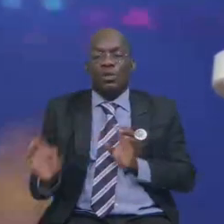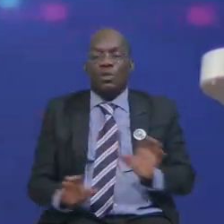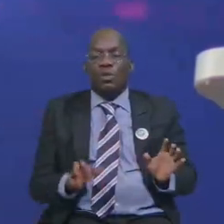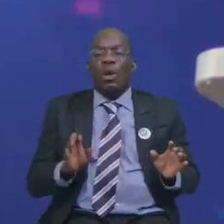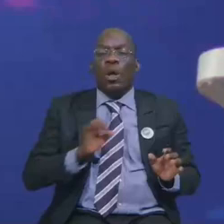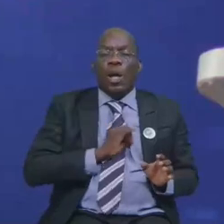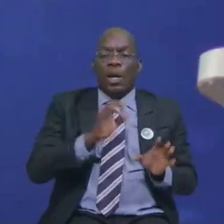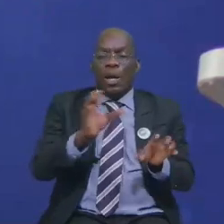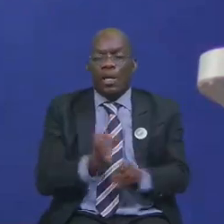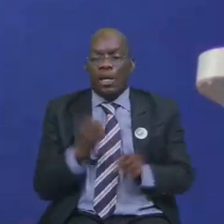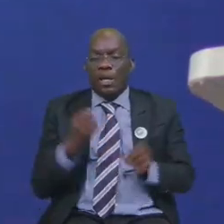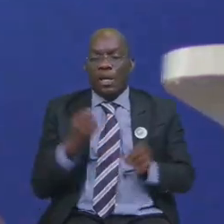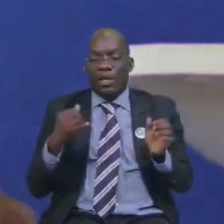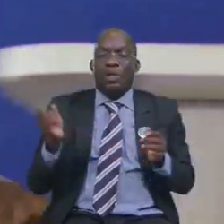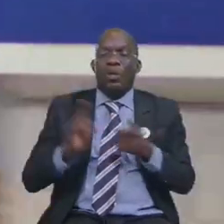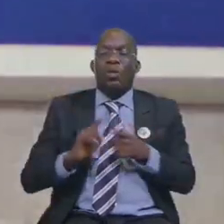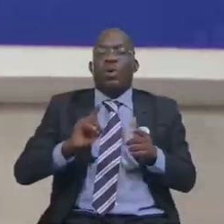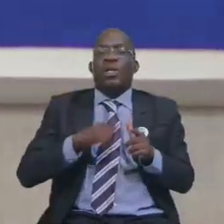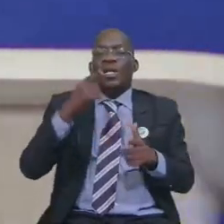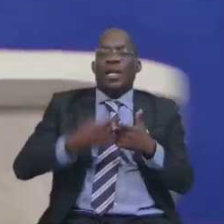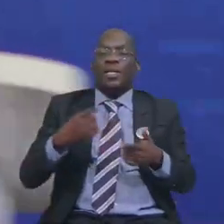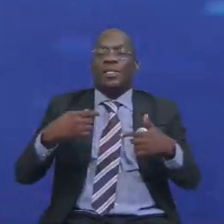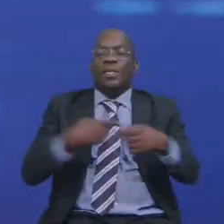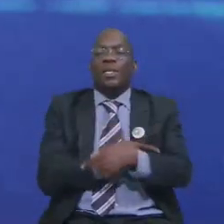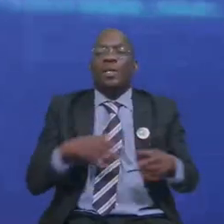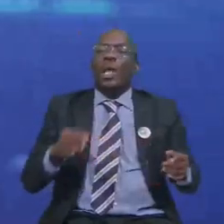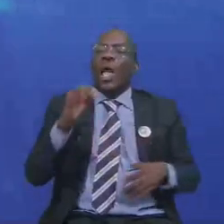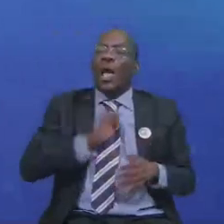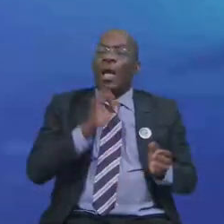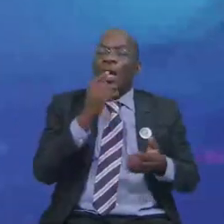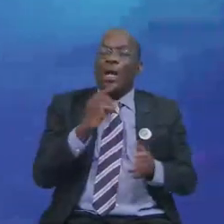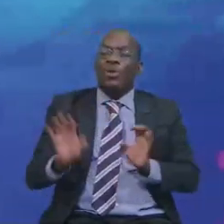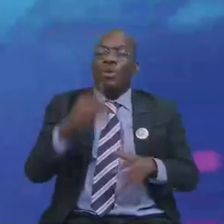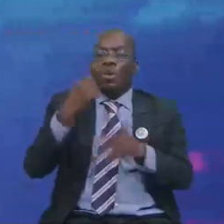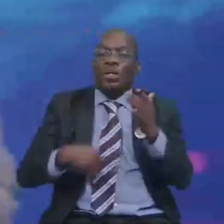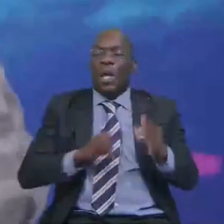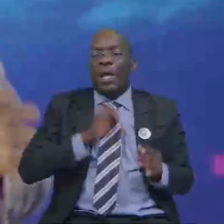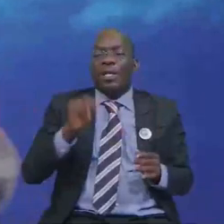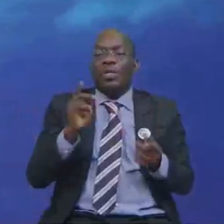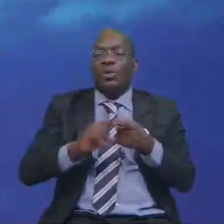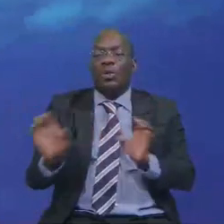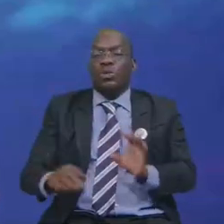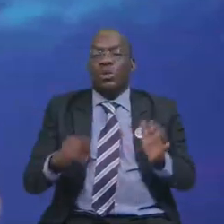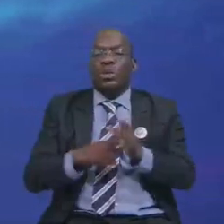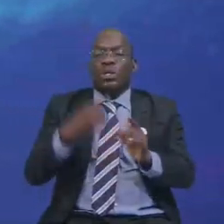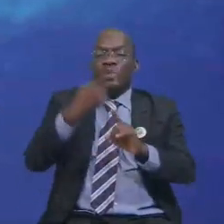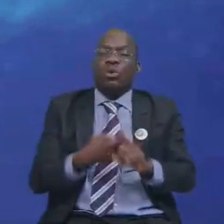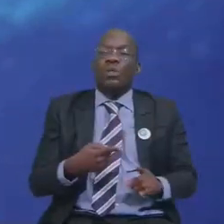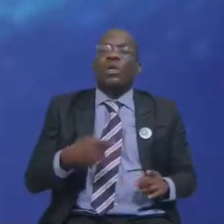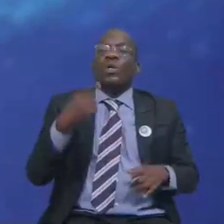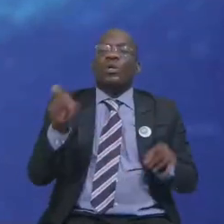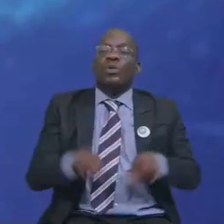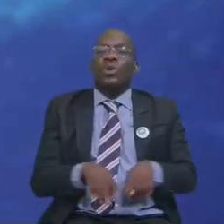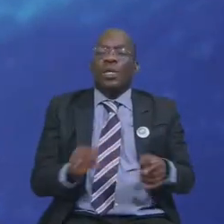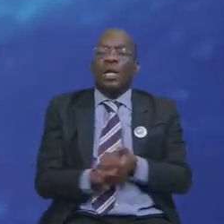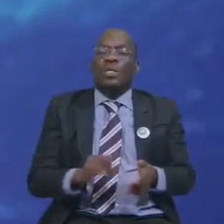cette semaine ce que je dois faire qui va m'emmener donc dans le mois je fais ceci dans ce mois ce que je dois faire tu vas mènera